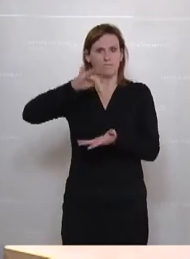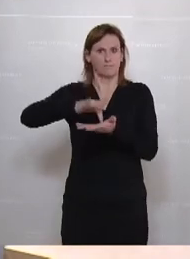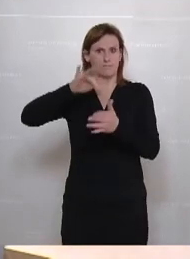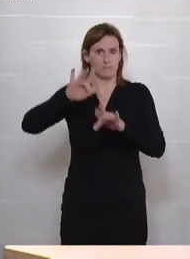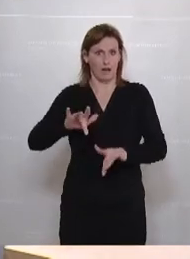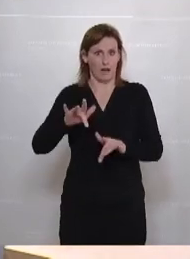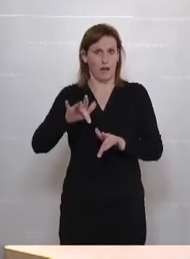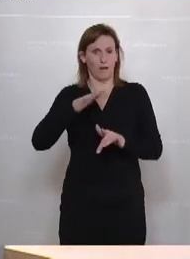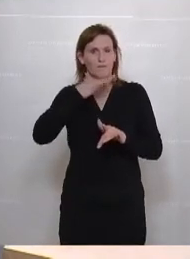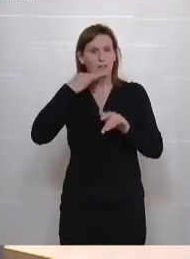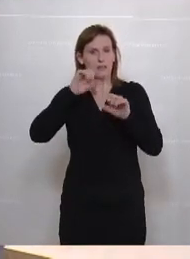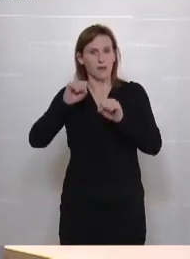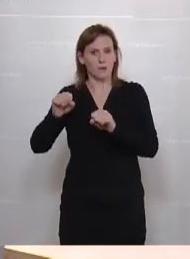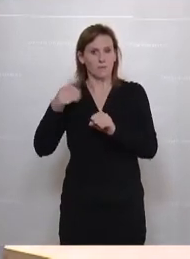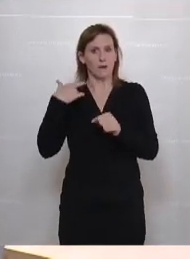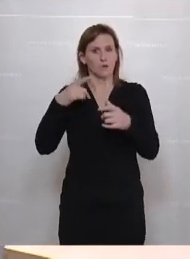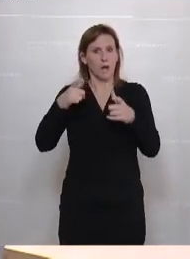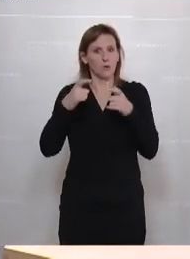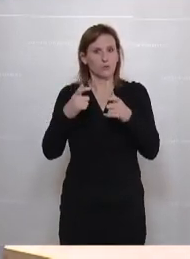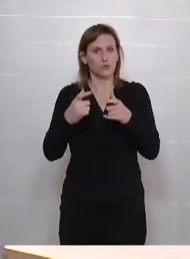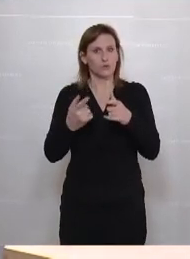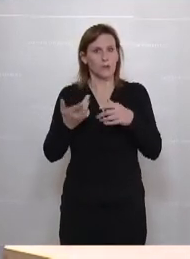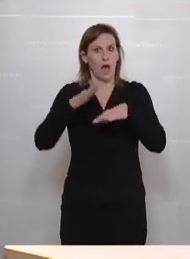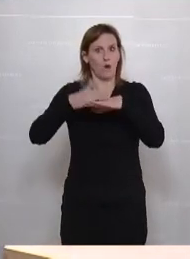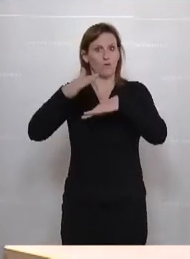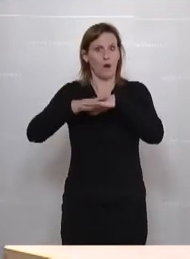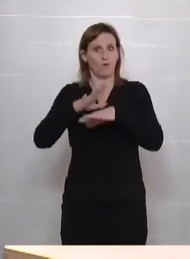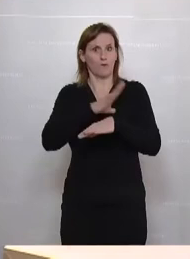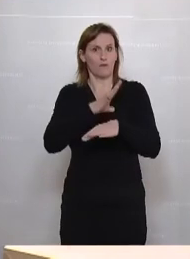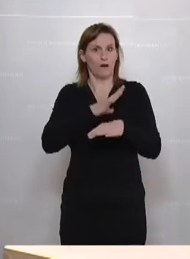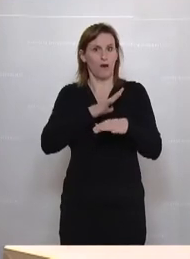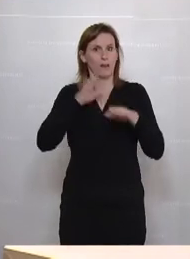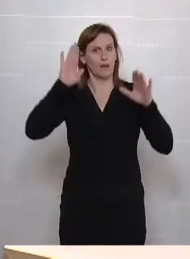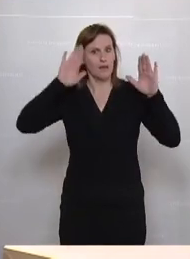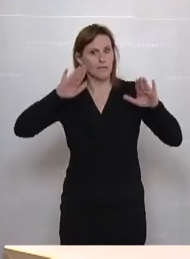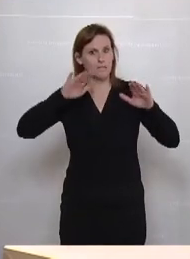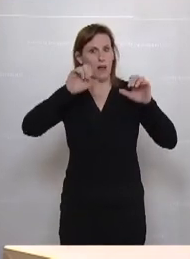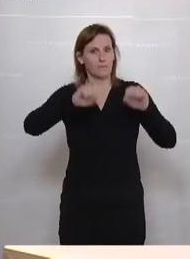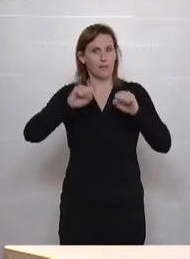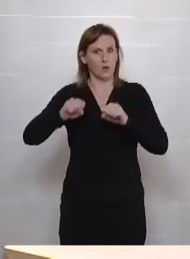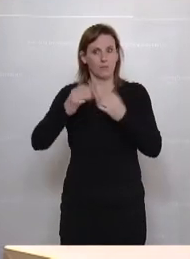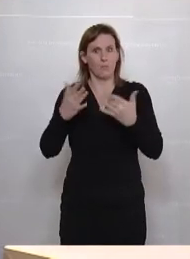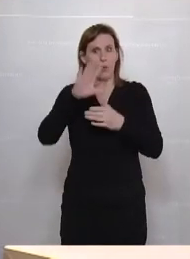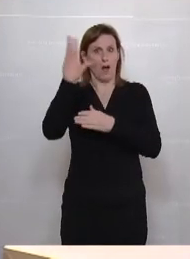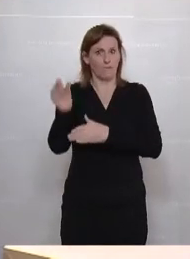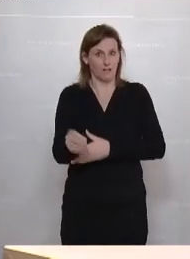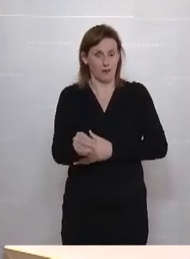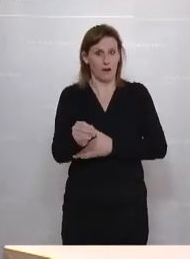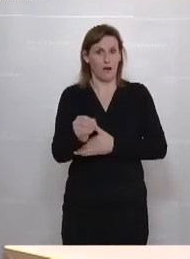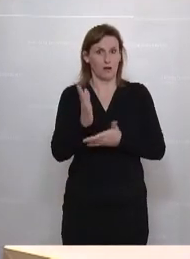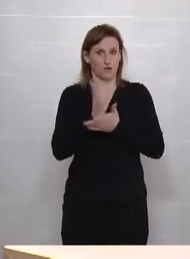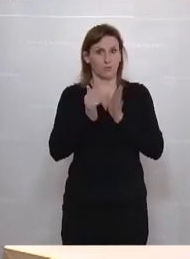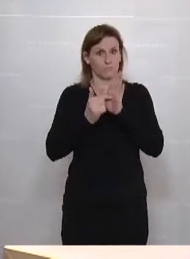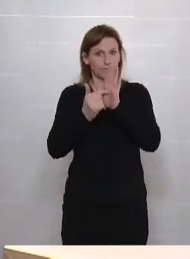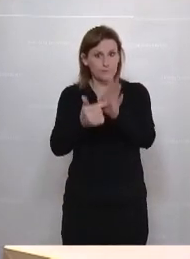im Außenpolitischen Ausschuss auf die steigende Gefahr des islamistischen Terrors in Afrika hingewiesen,